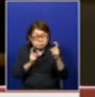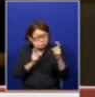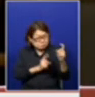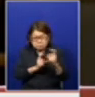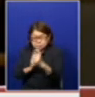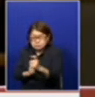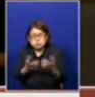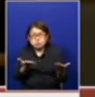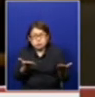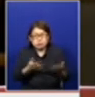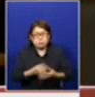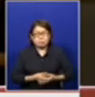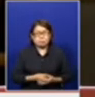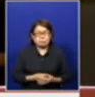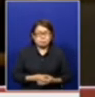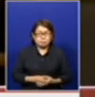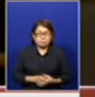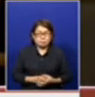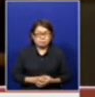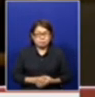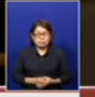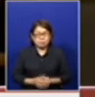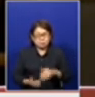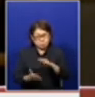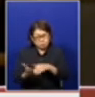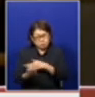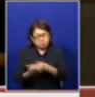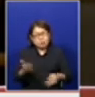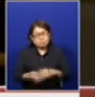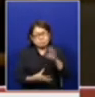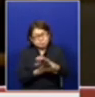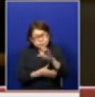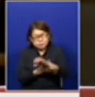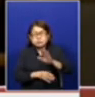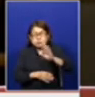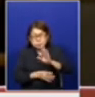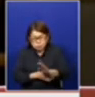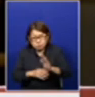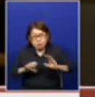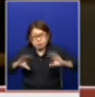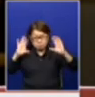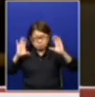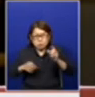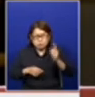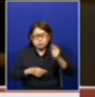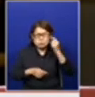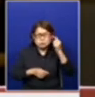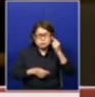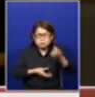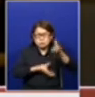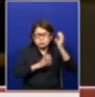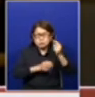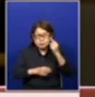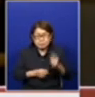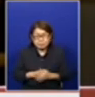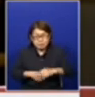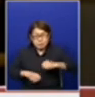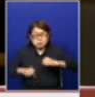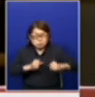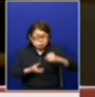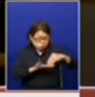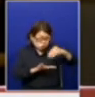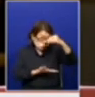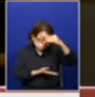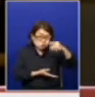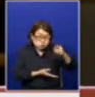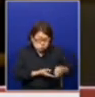มาตรการของท่านน่ะท่านต้องกลับมาดูว่าการศึกษาของเยาวชนสำคัญกว่าส